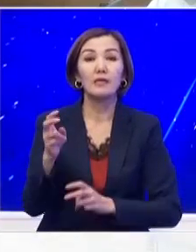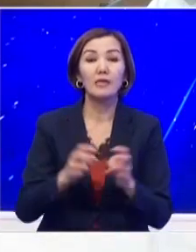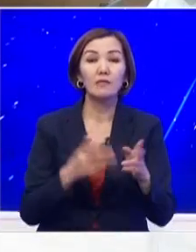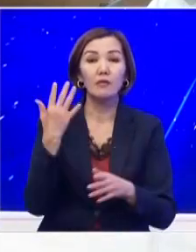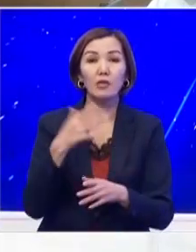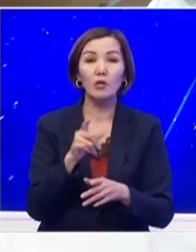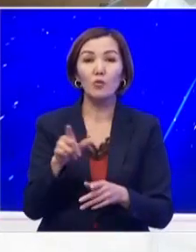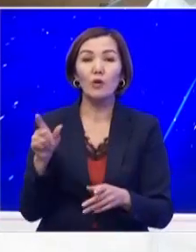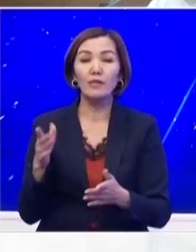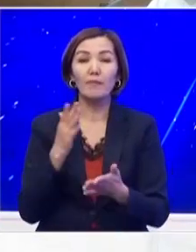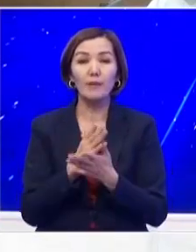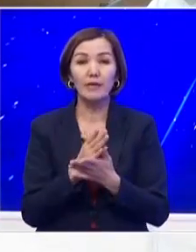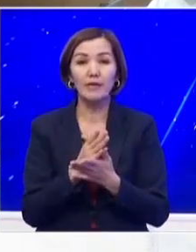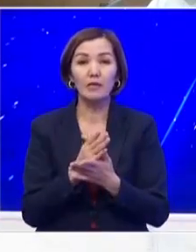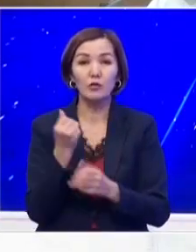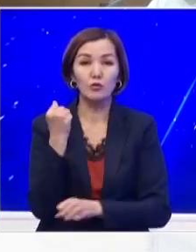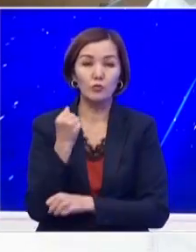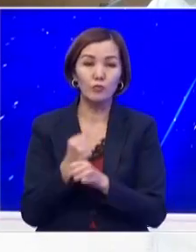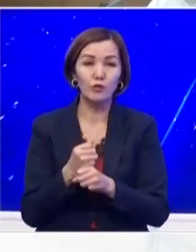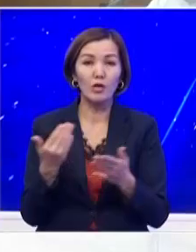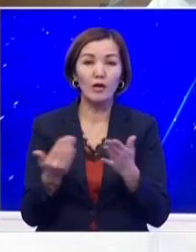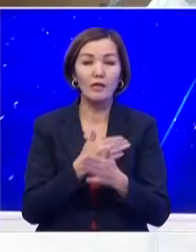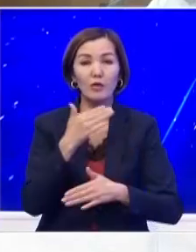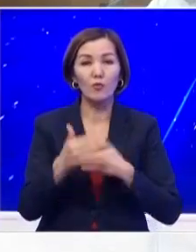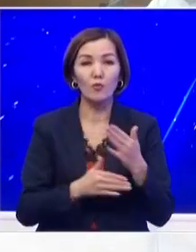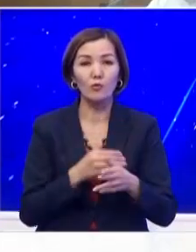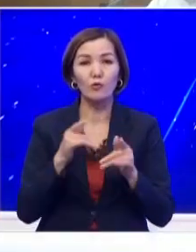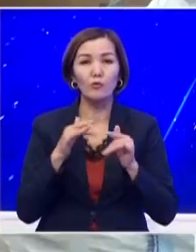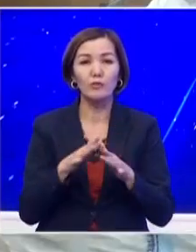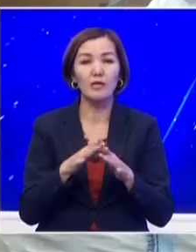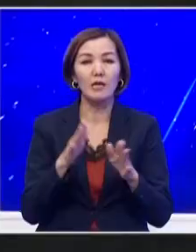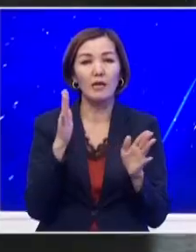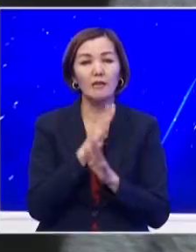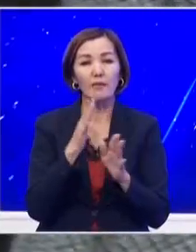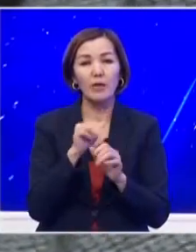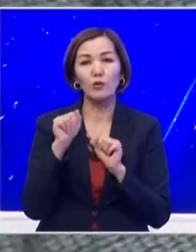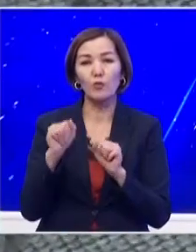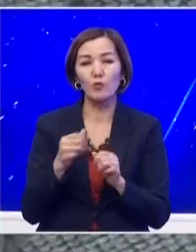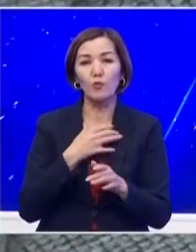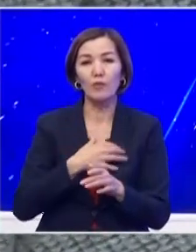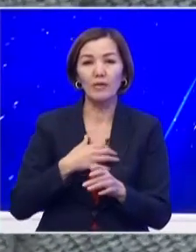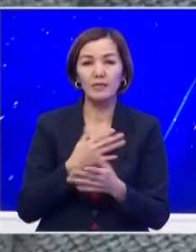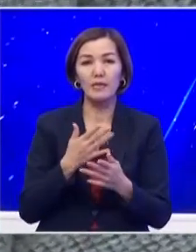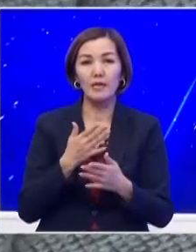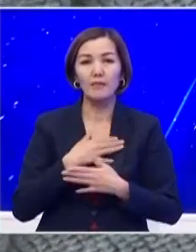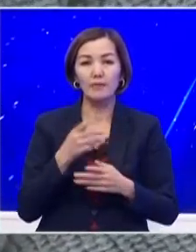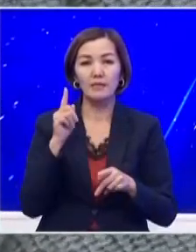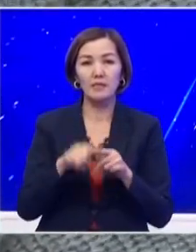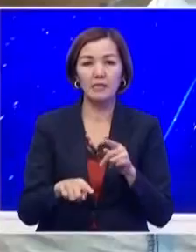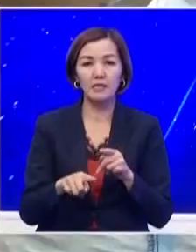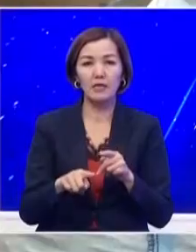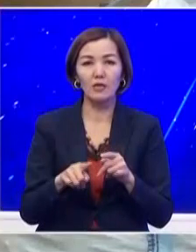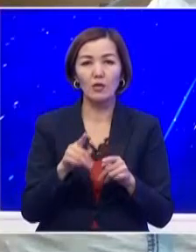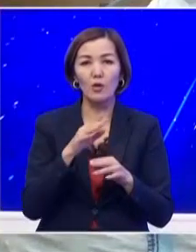Кәсіпорында 50 адам жұмыс істеп жатыр. Бүгінде қоқысты қайта өңдеу ісі қоршаған ортаны қорғауда аса маңызды. Біз аз уақыт ішінде